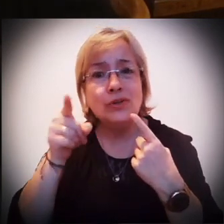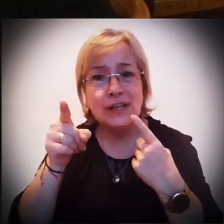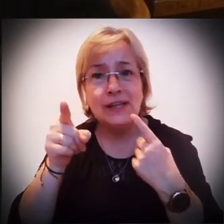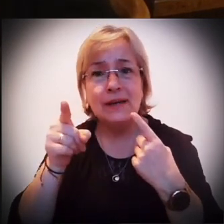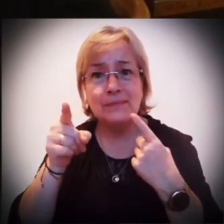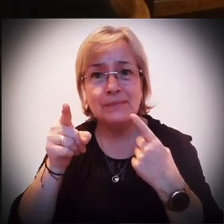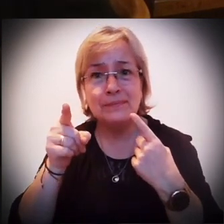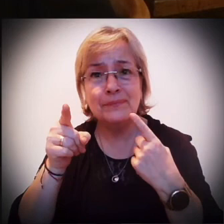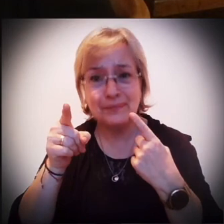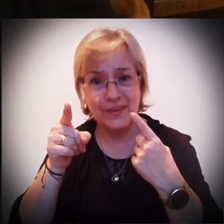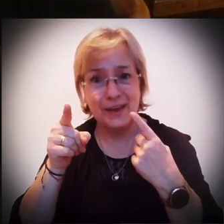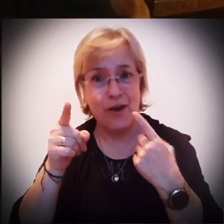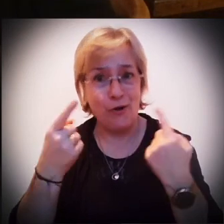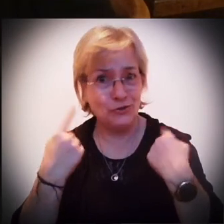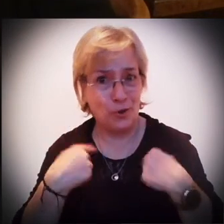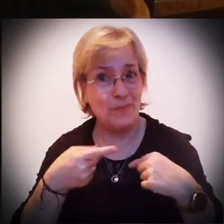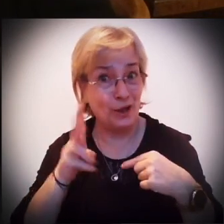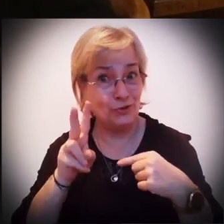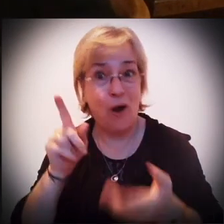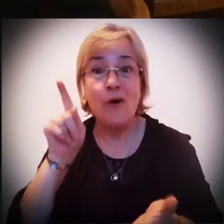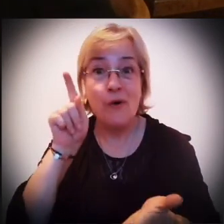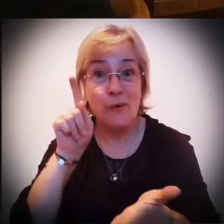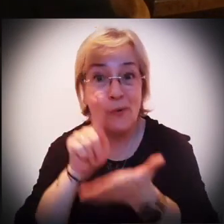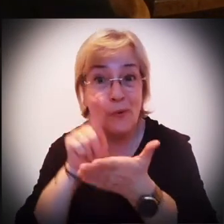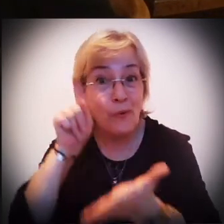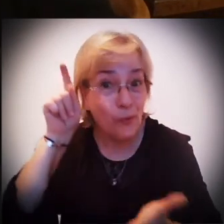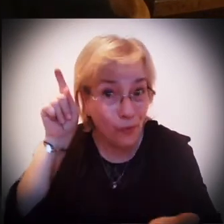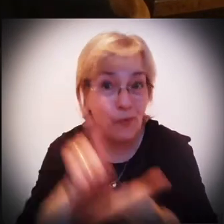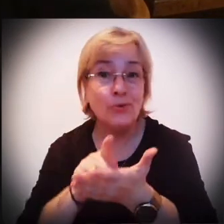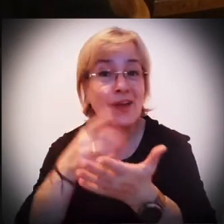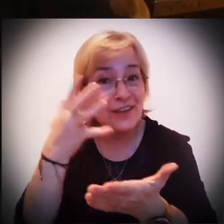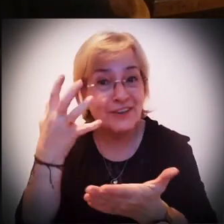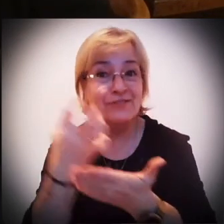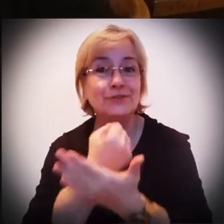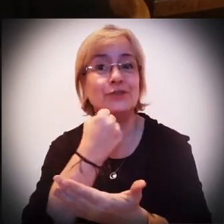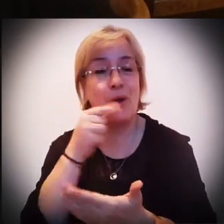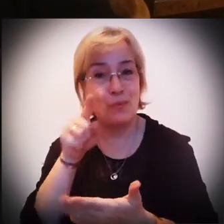o tym, kto ją wygra,